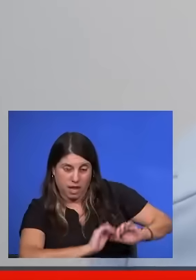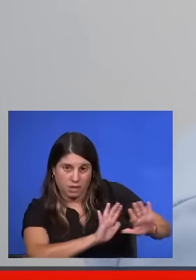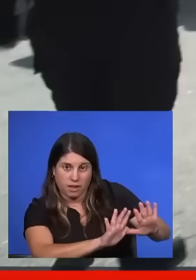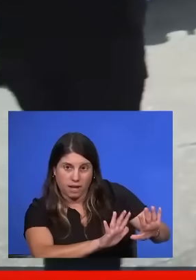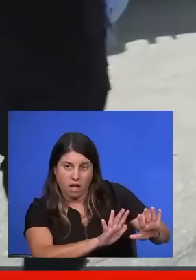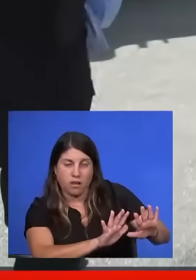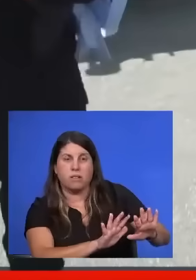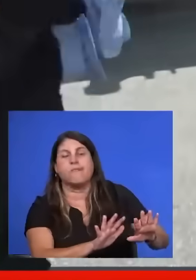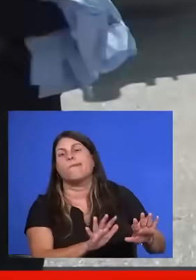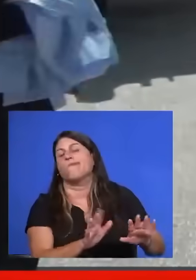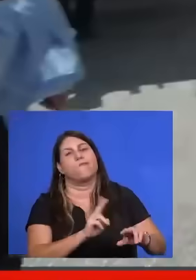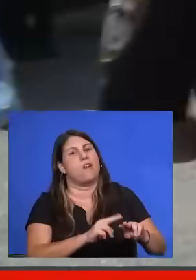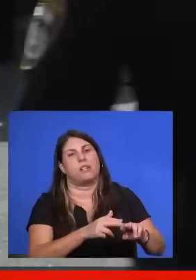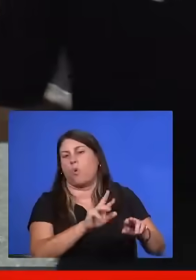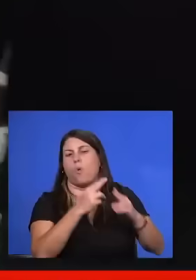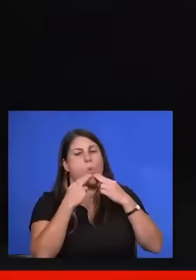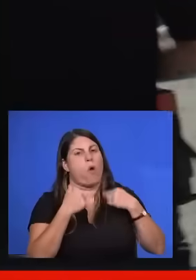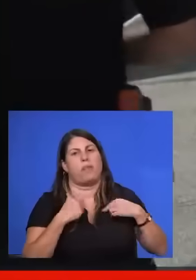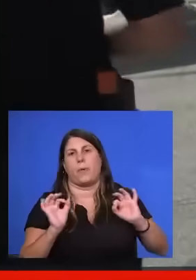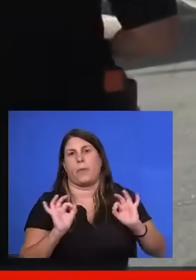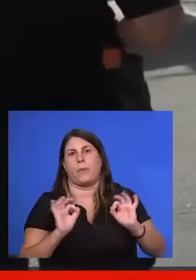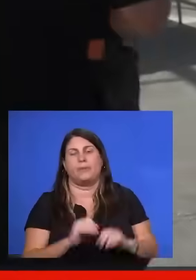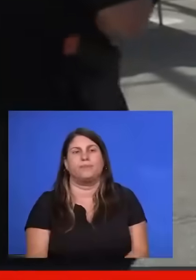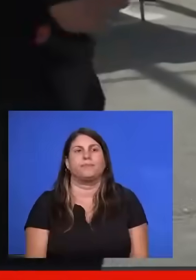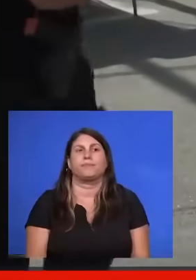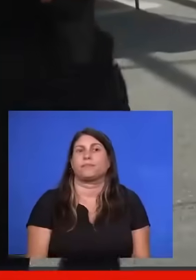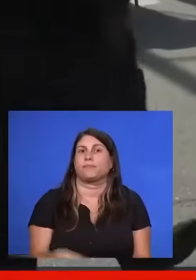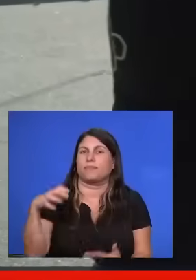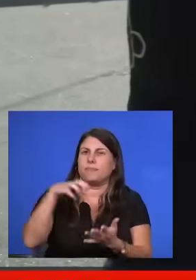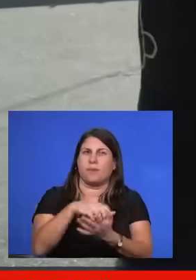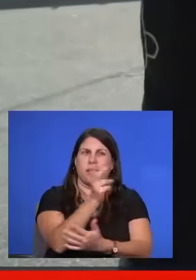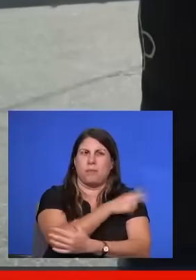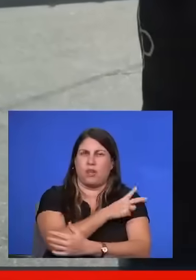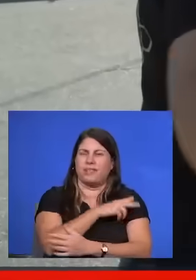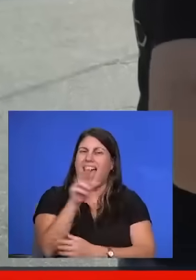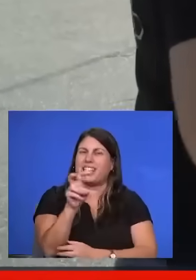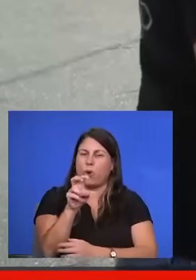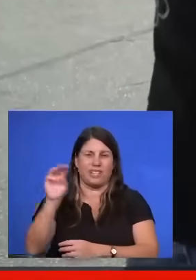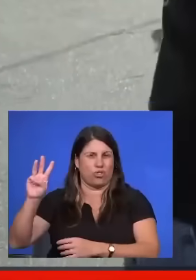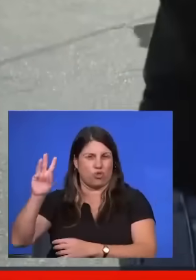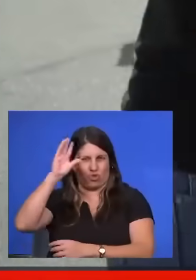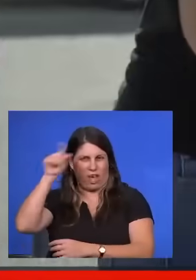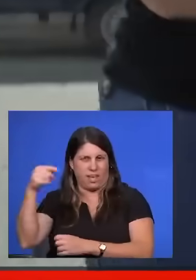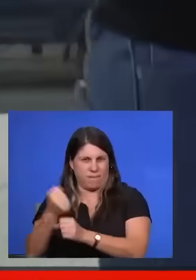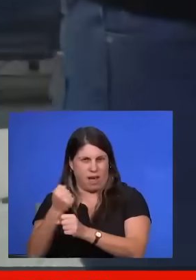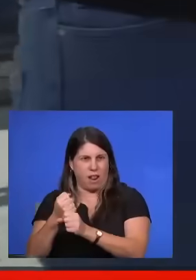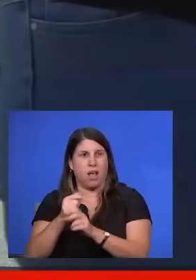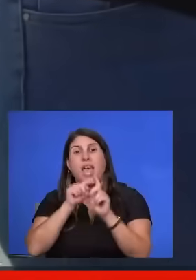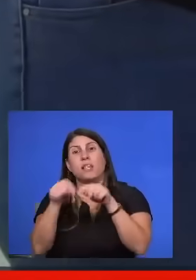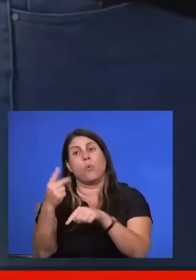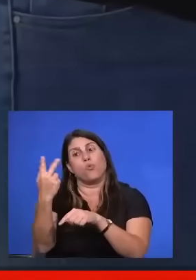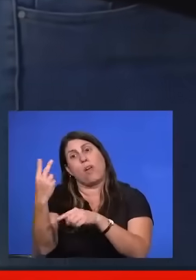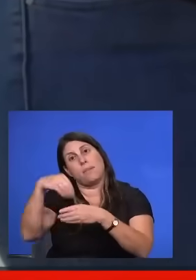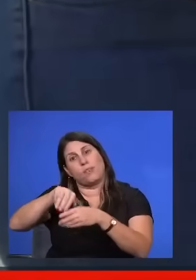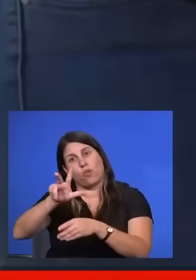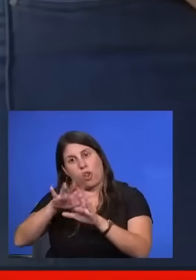ענה. אל תחנת משטרת הירות שבה פעל שיאל, באו היום שניים משלושת ילדיו, תהל בת השש